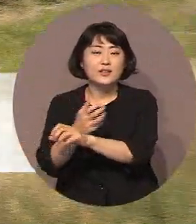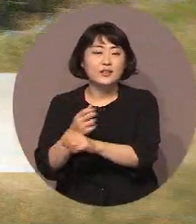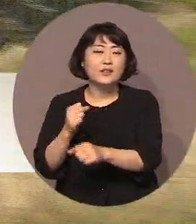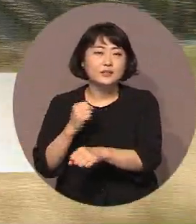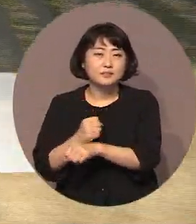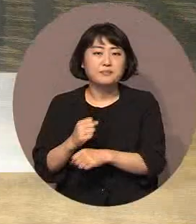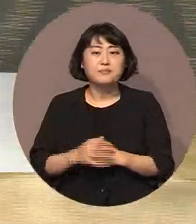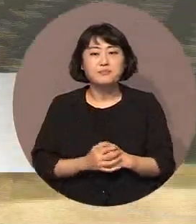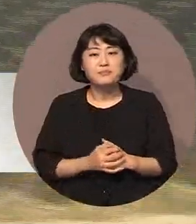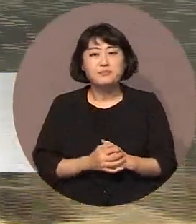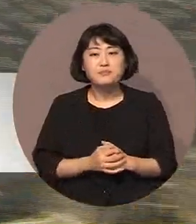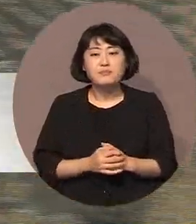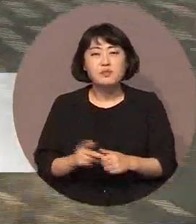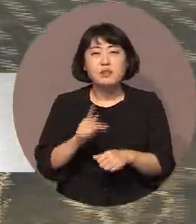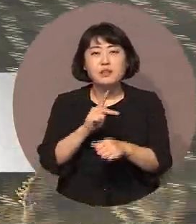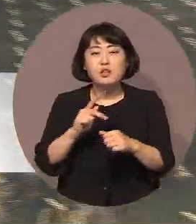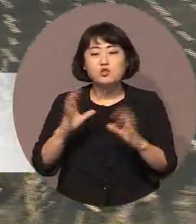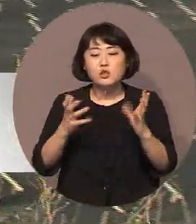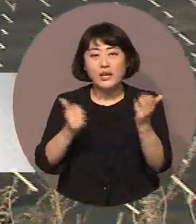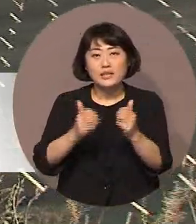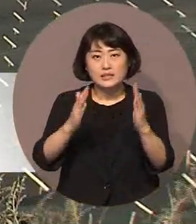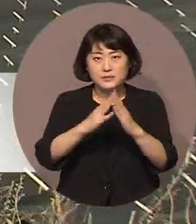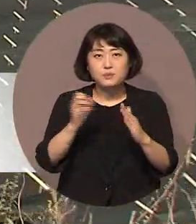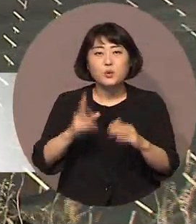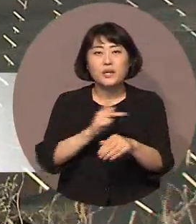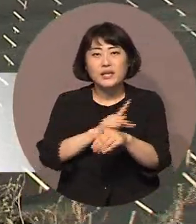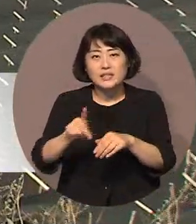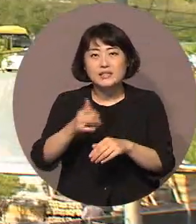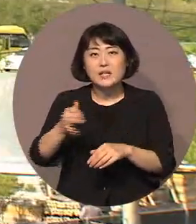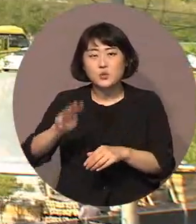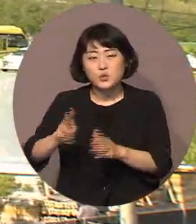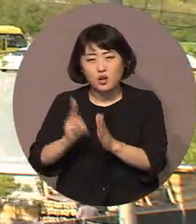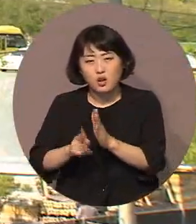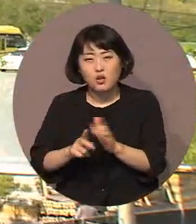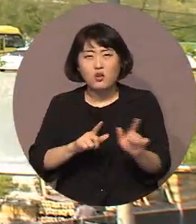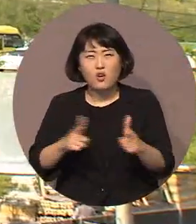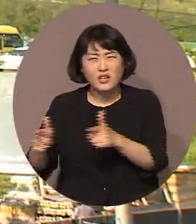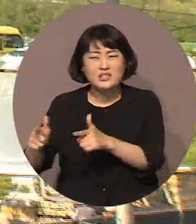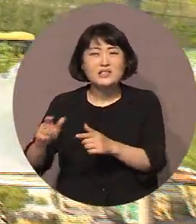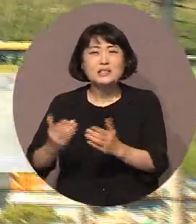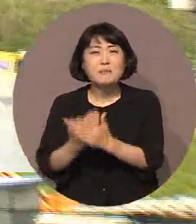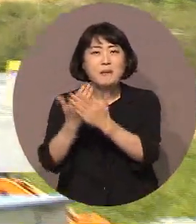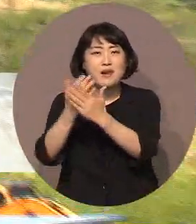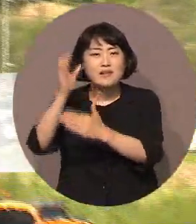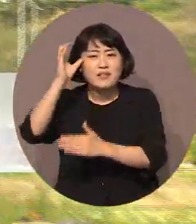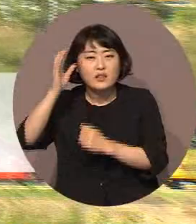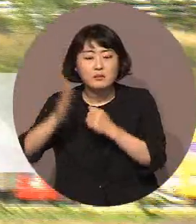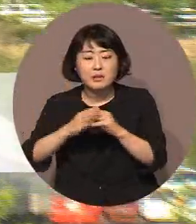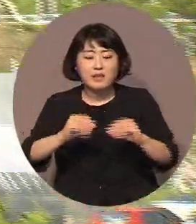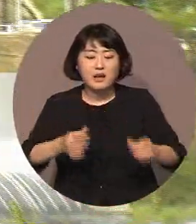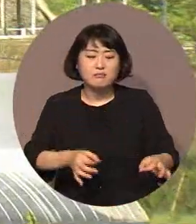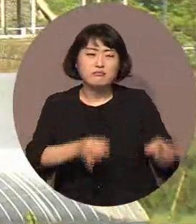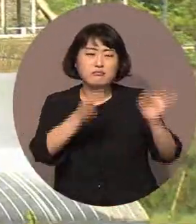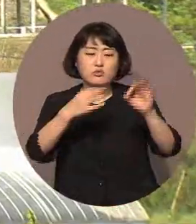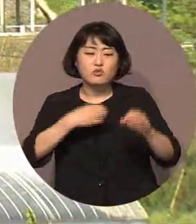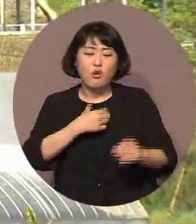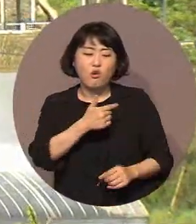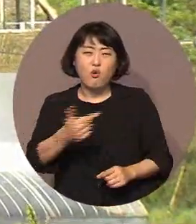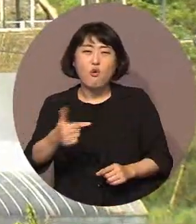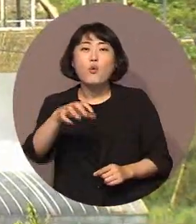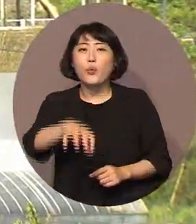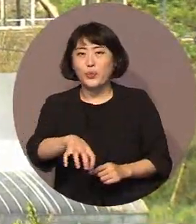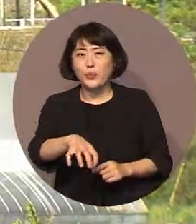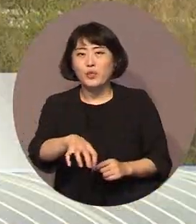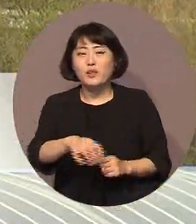세종이사단과 KTX 세종역 광역철도 추진 등 각종 개발 기대감으로 토지 가격 상승 우려가 크다며